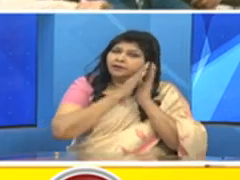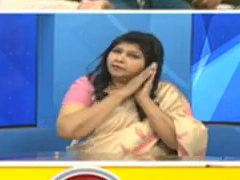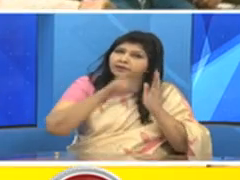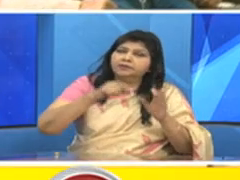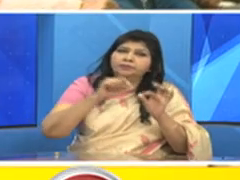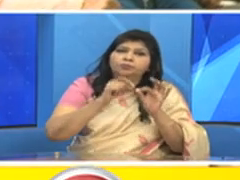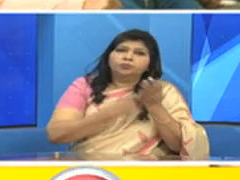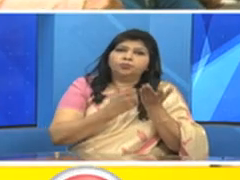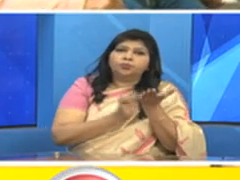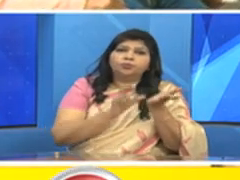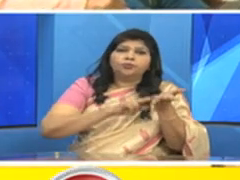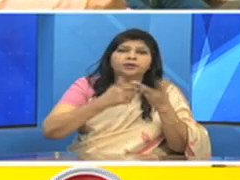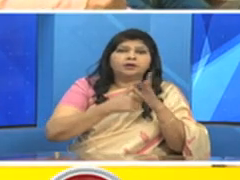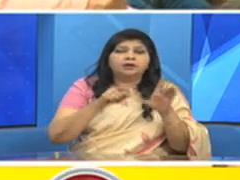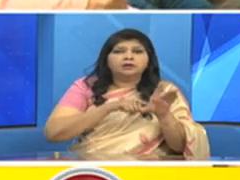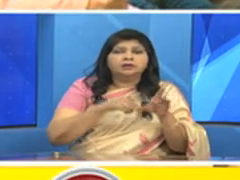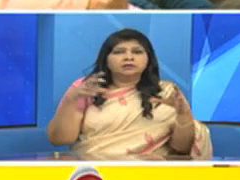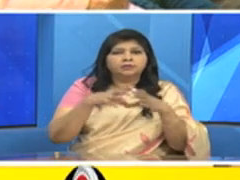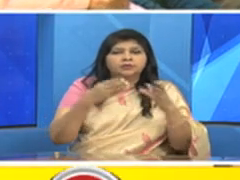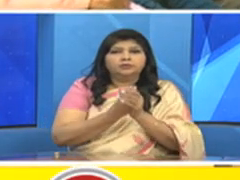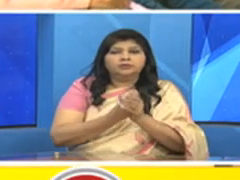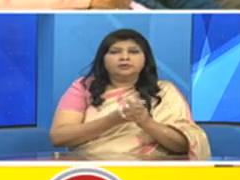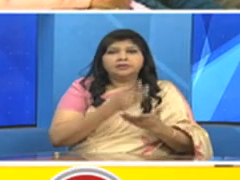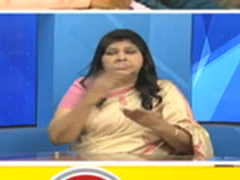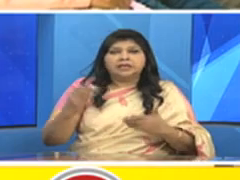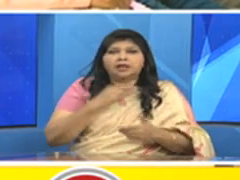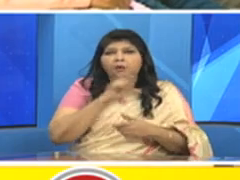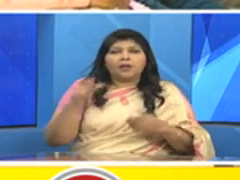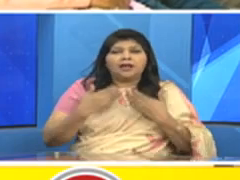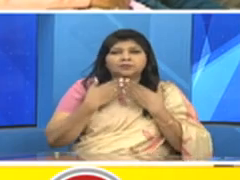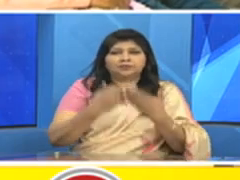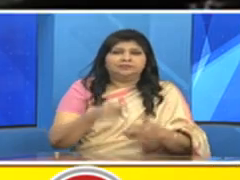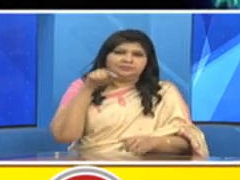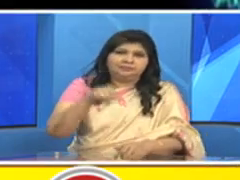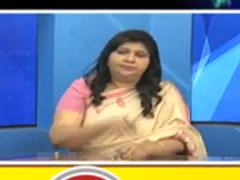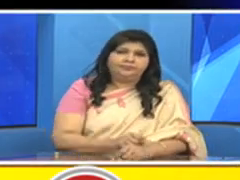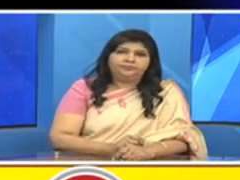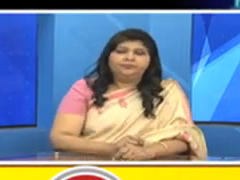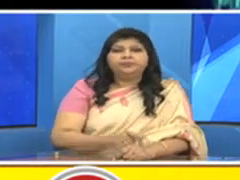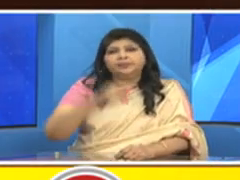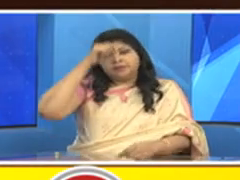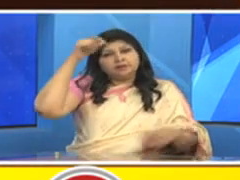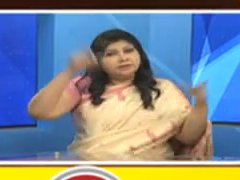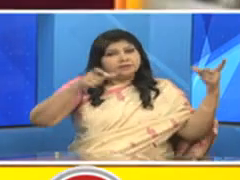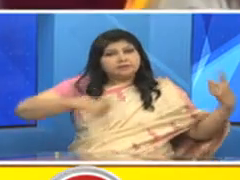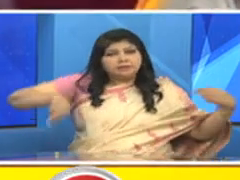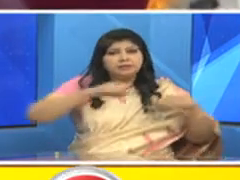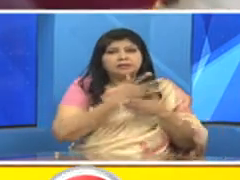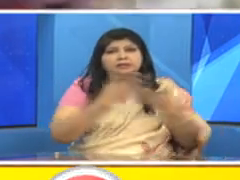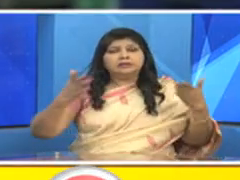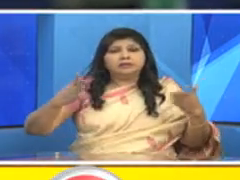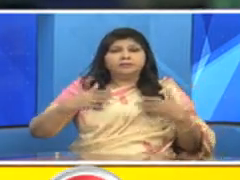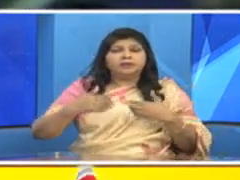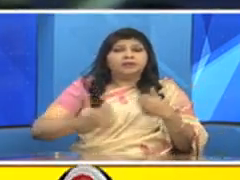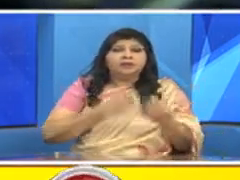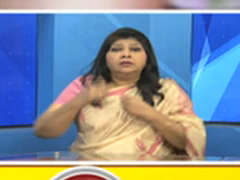ब्रू रियांग समुदाय के लोगों को मैं विशेष रूप से बधाई देता हूँ। मेरे प्यारे देशवासियों, इतने बड़े